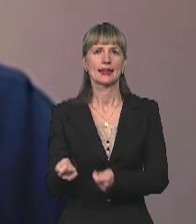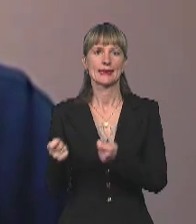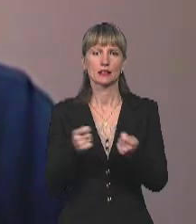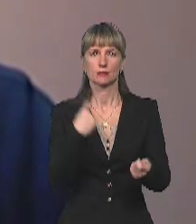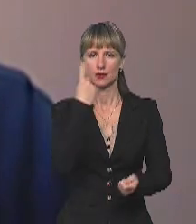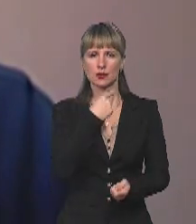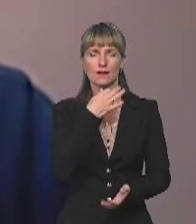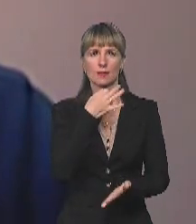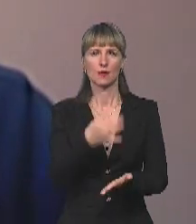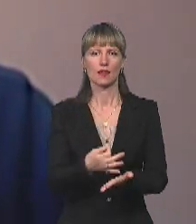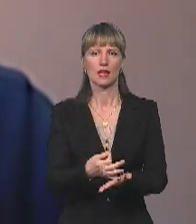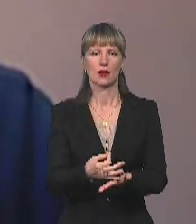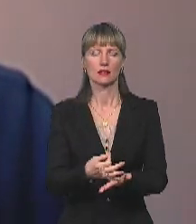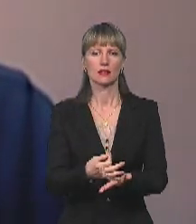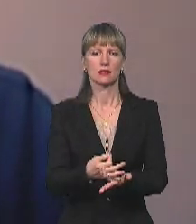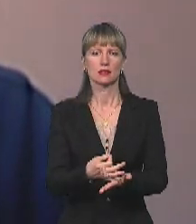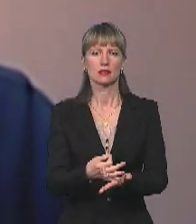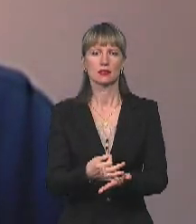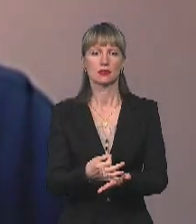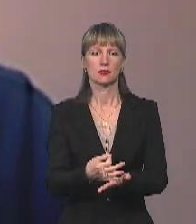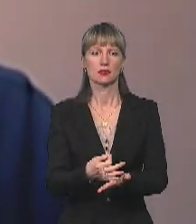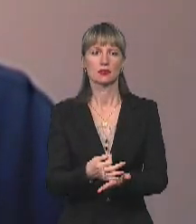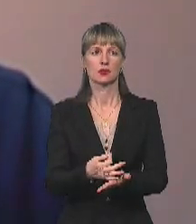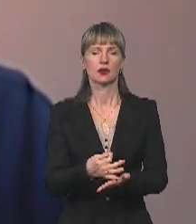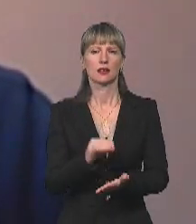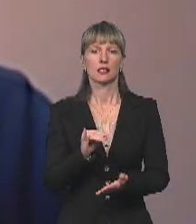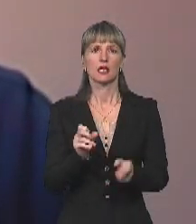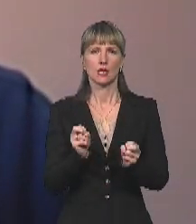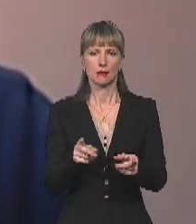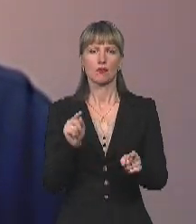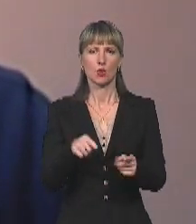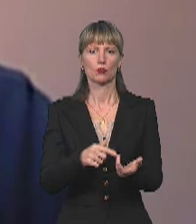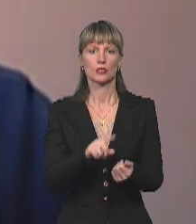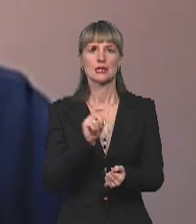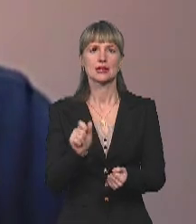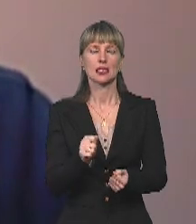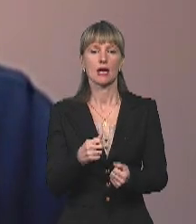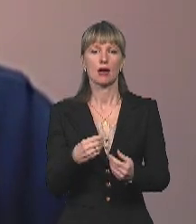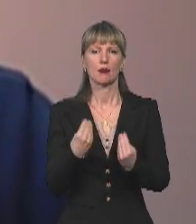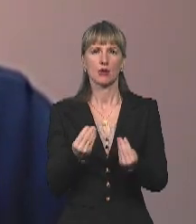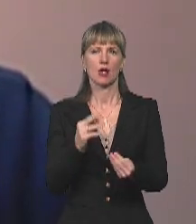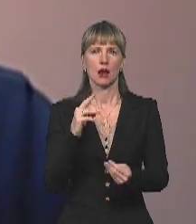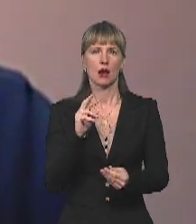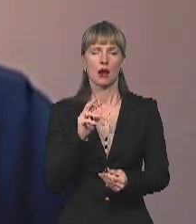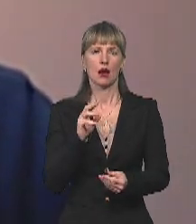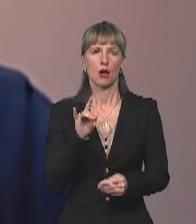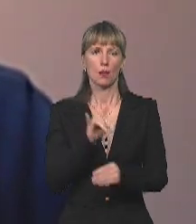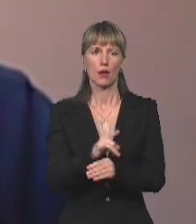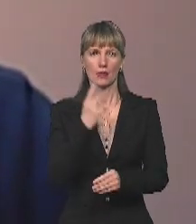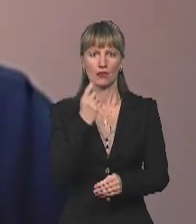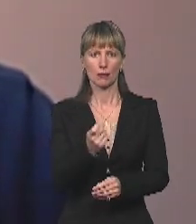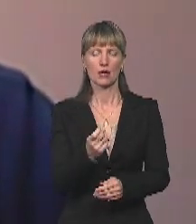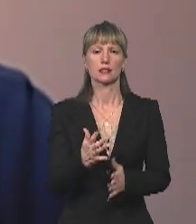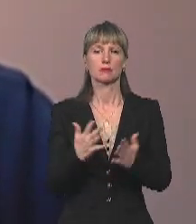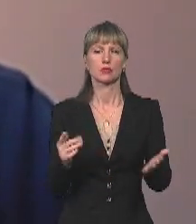персональну відповідальність, причому і кримінальну в тому числі, за подання правдивої інформації.